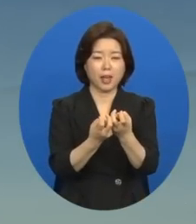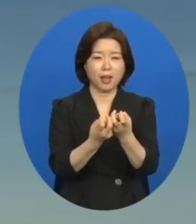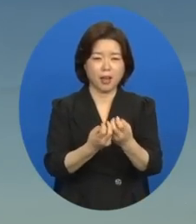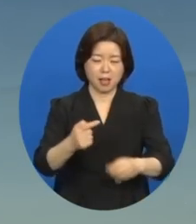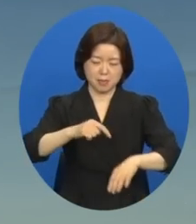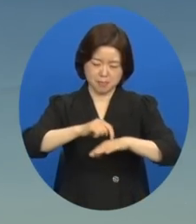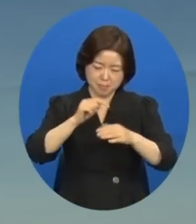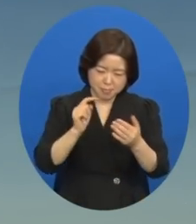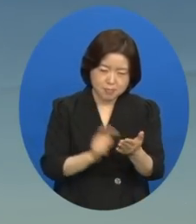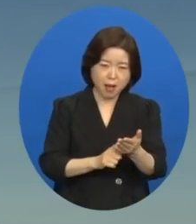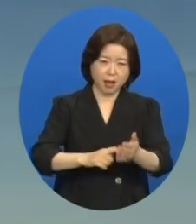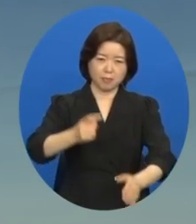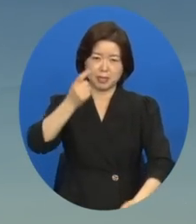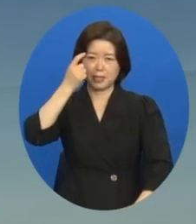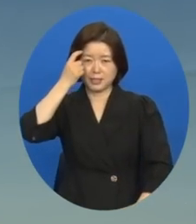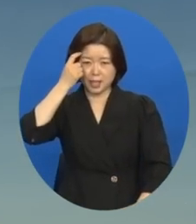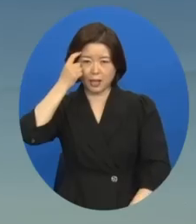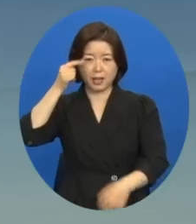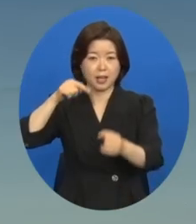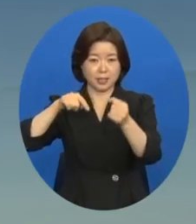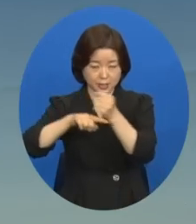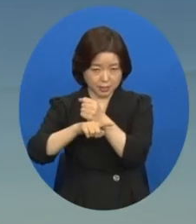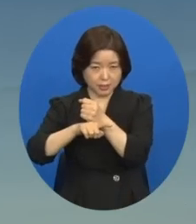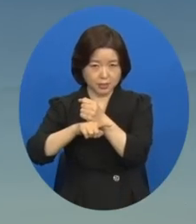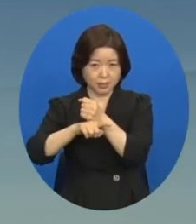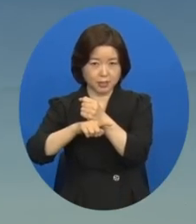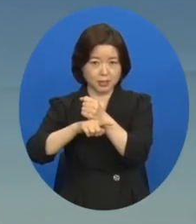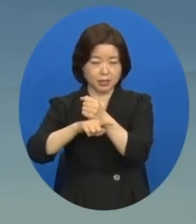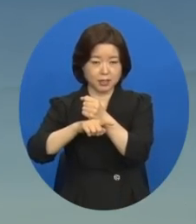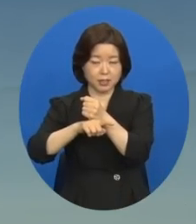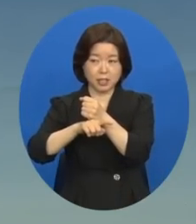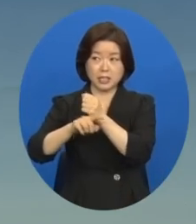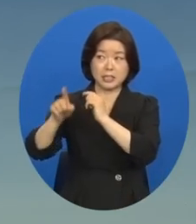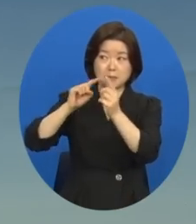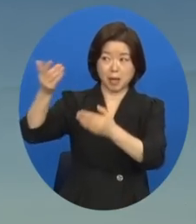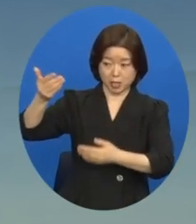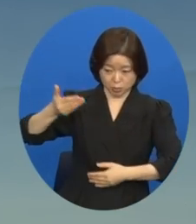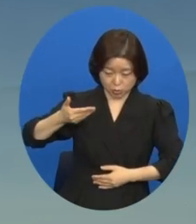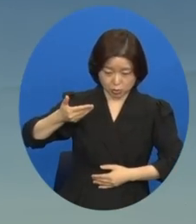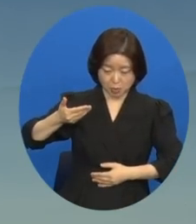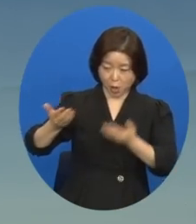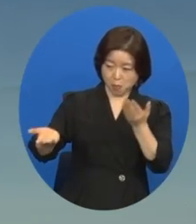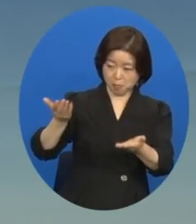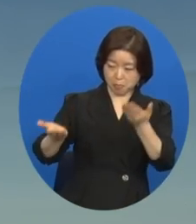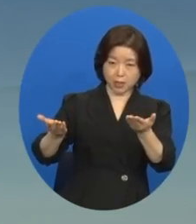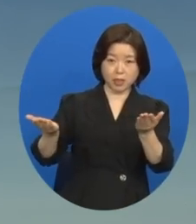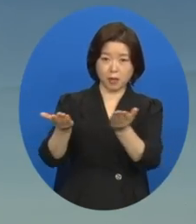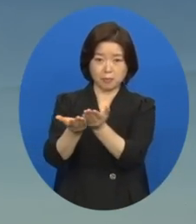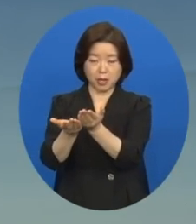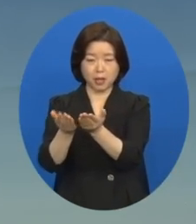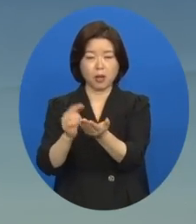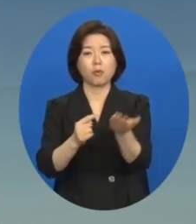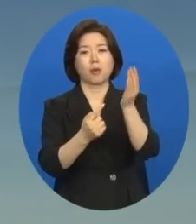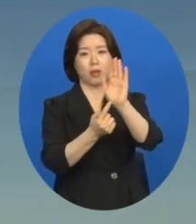마음의 생각과 뜻을 이 말씀이 판단해서